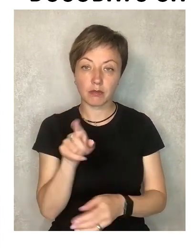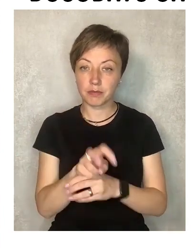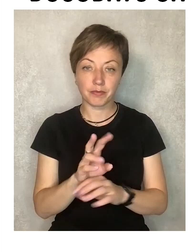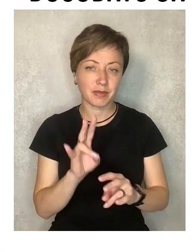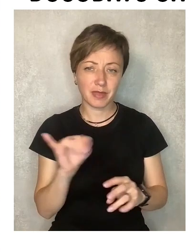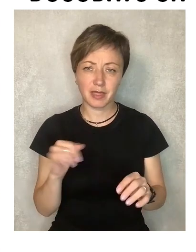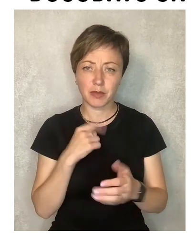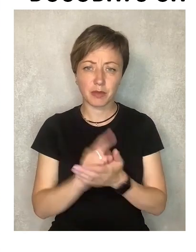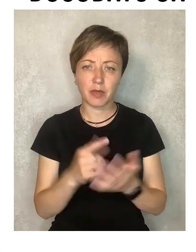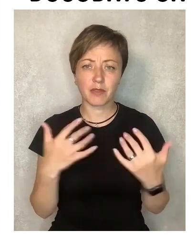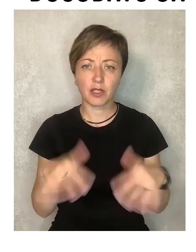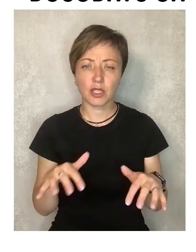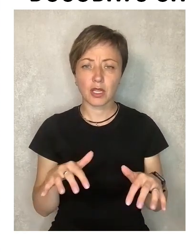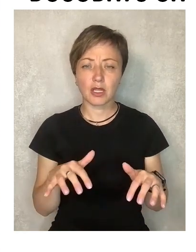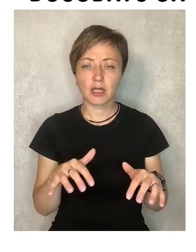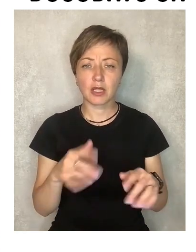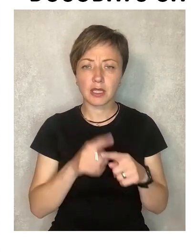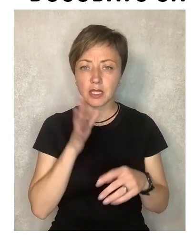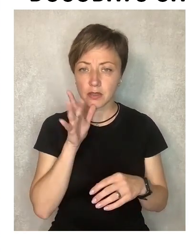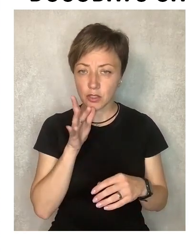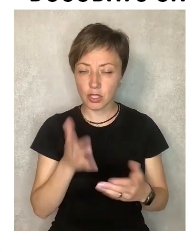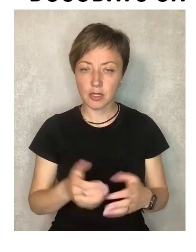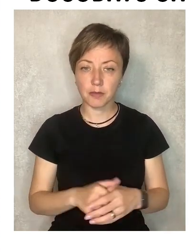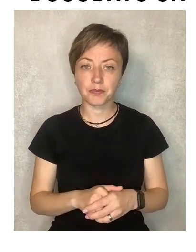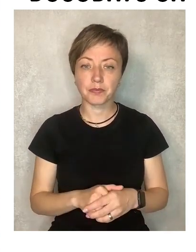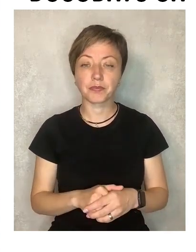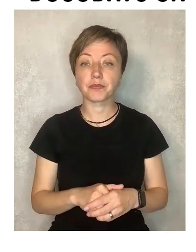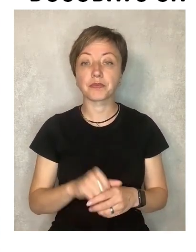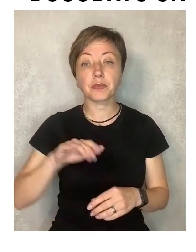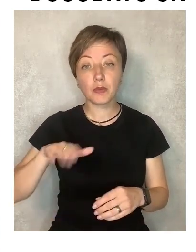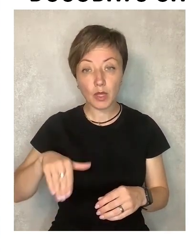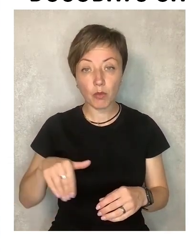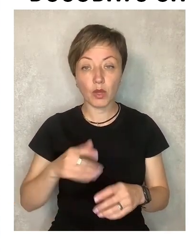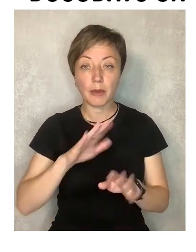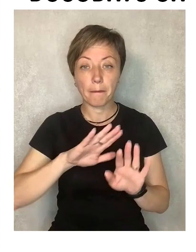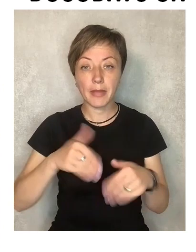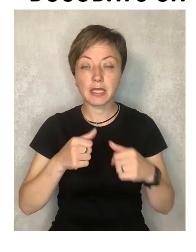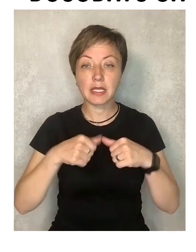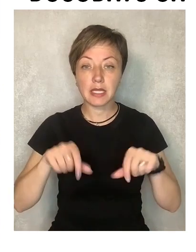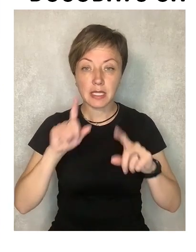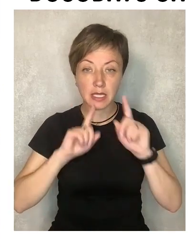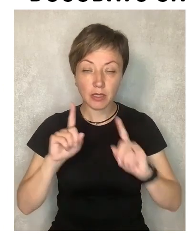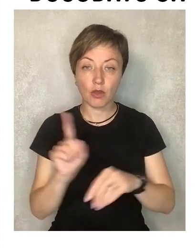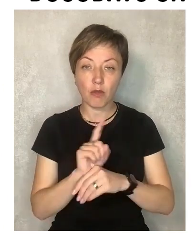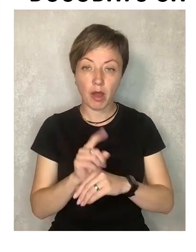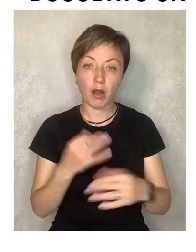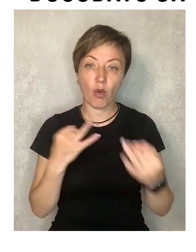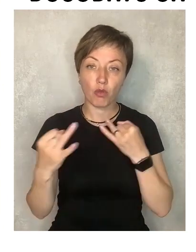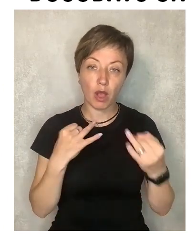маємо втрачати як суспільство на це свій час. І, власне, потім, після засідання, абсолютно нормальна, адекватна комунікація.